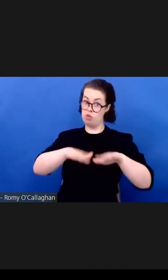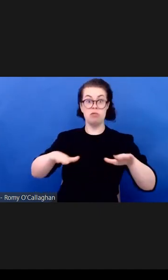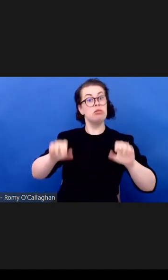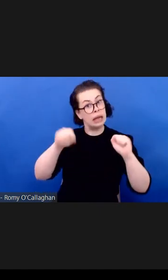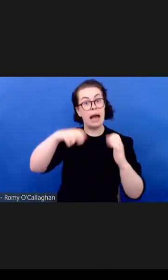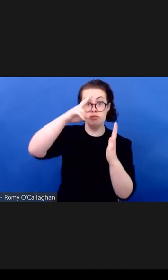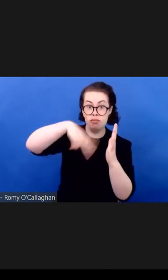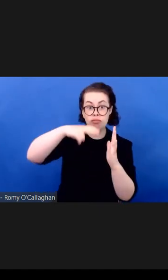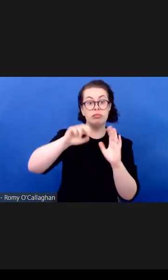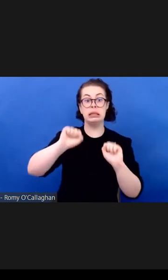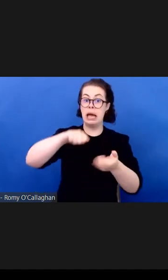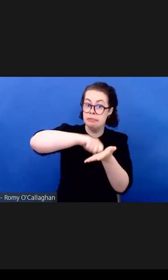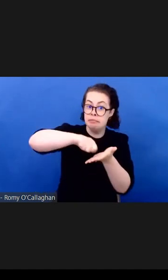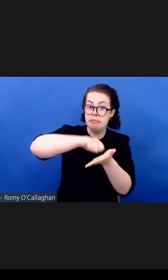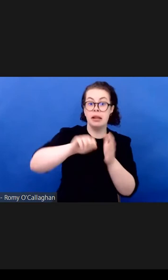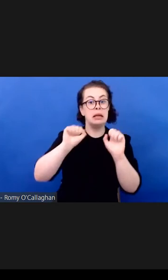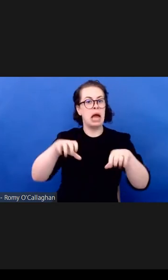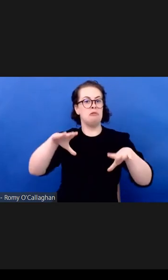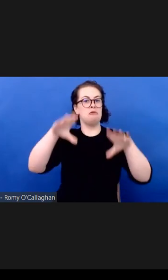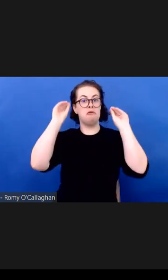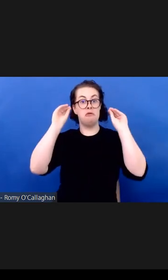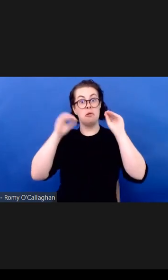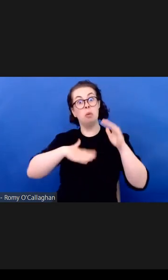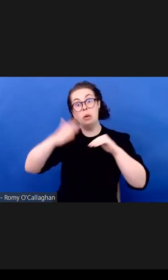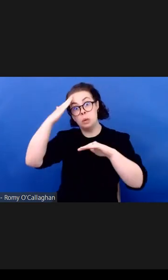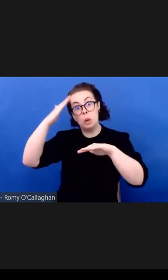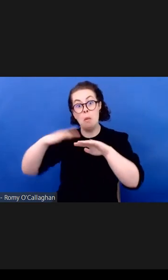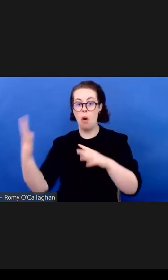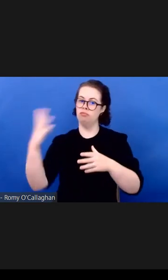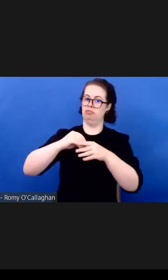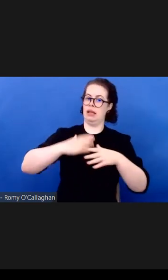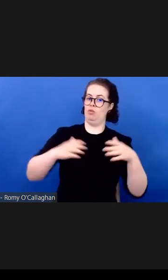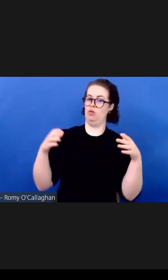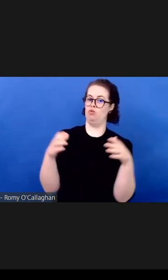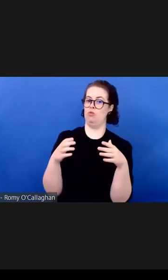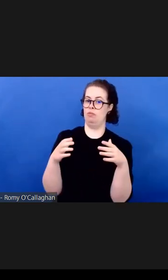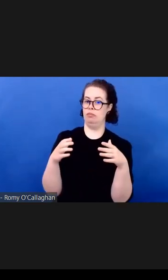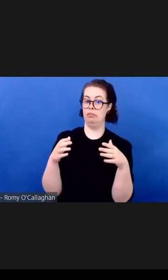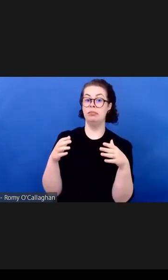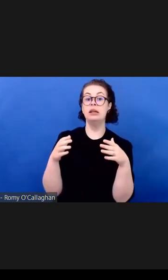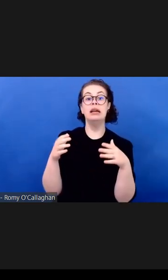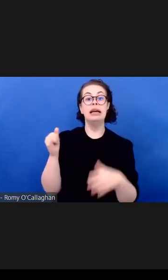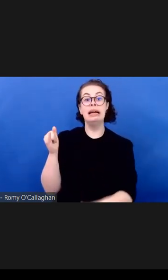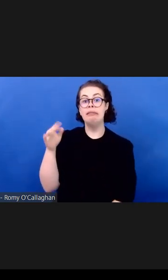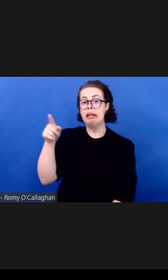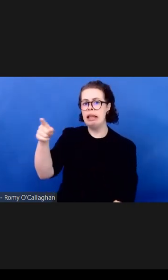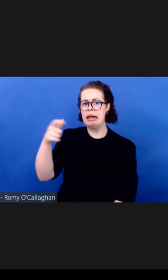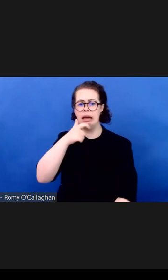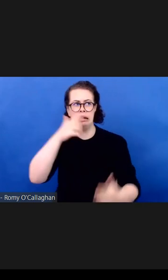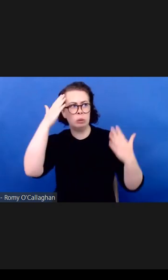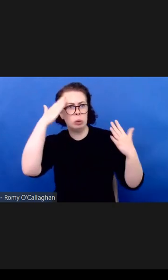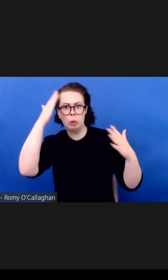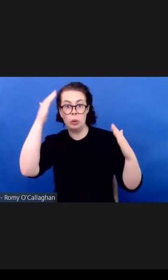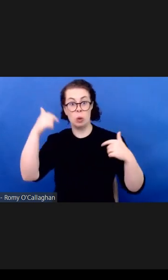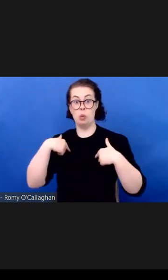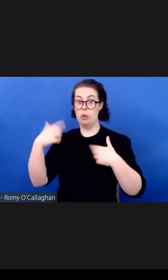সংগঠনে আসতে হবে। তার জন্য যে আমরা যেখানে যেখানে যাব তাকে ওর যা প্রয়োজন, এখানে দিদি জানি না এটা